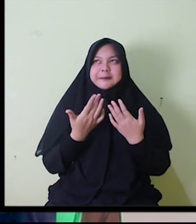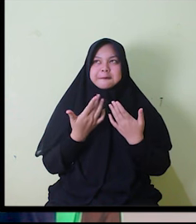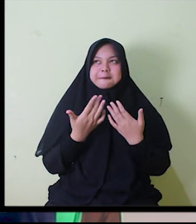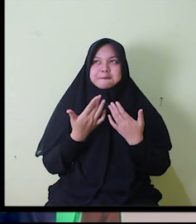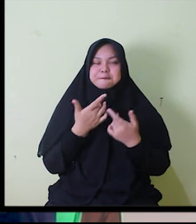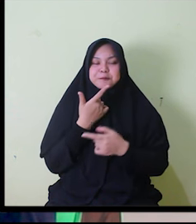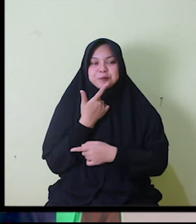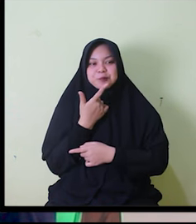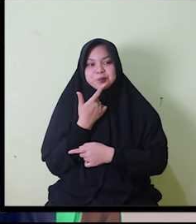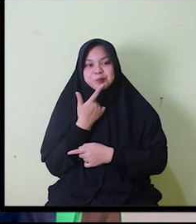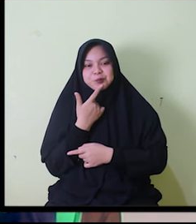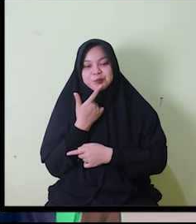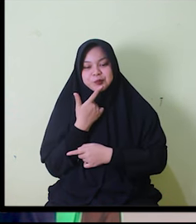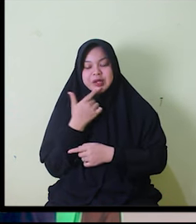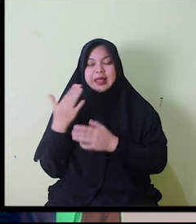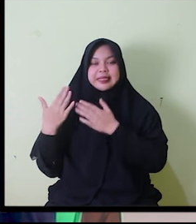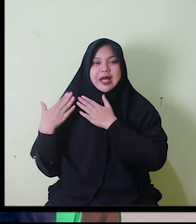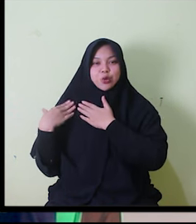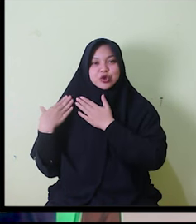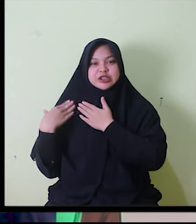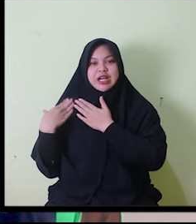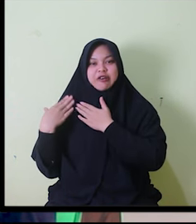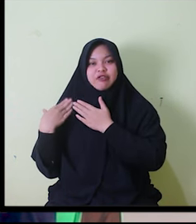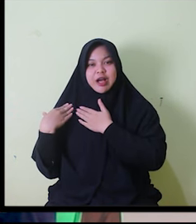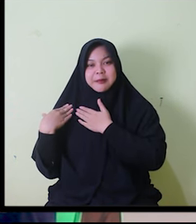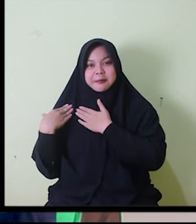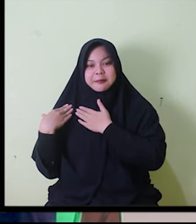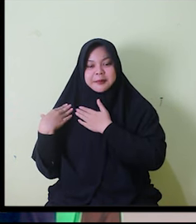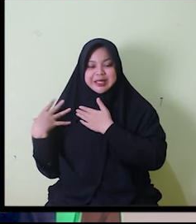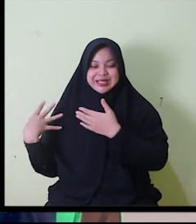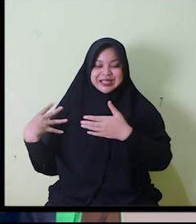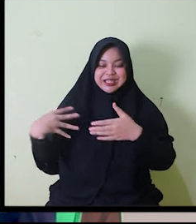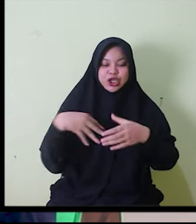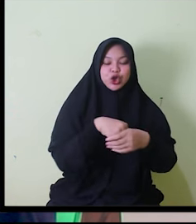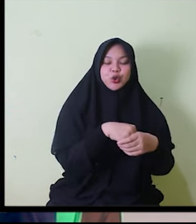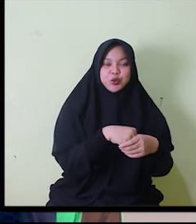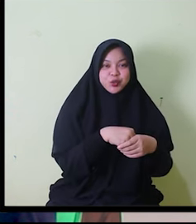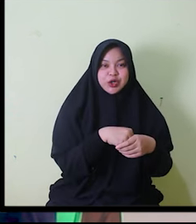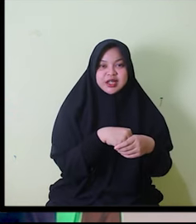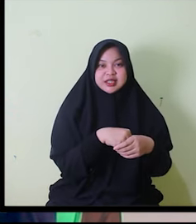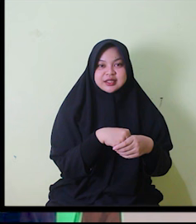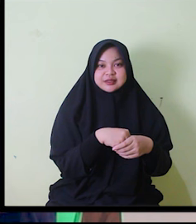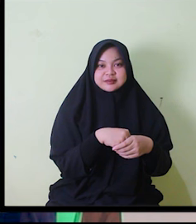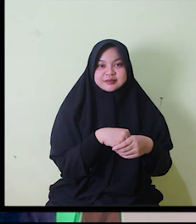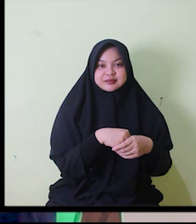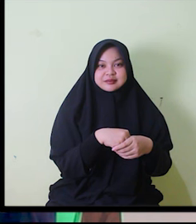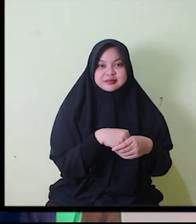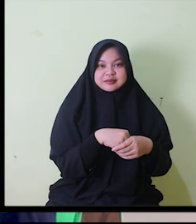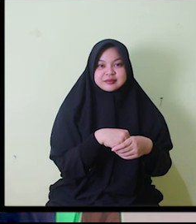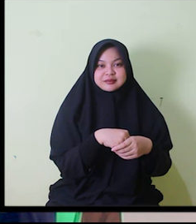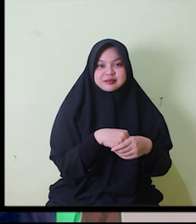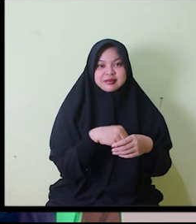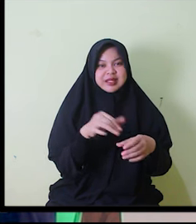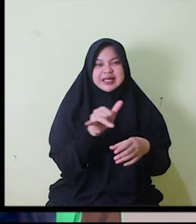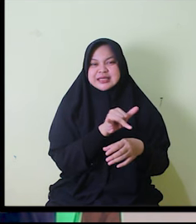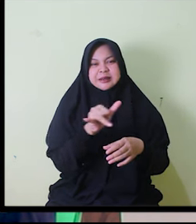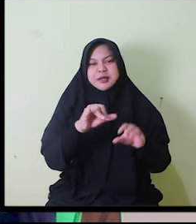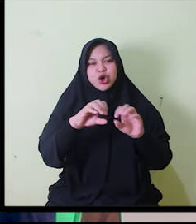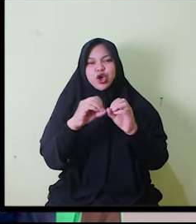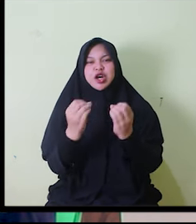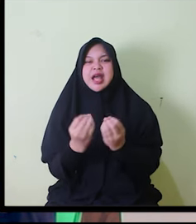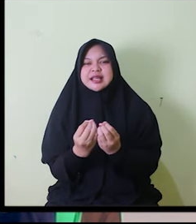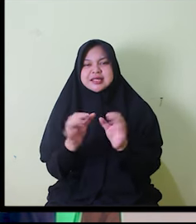ee tanggung jawab ikut berpartisipasi ee apa namanya seperti organisasi atau